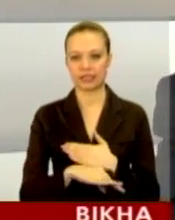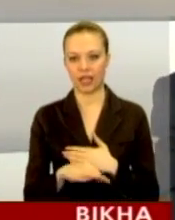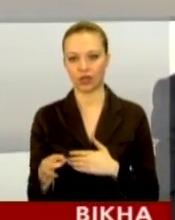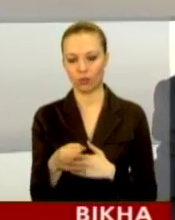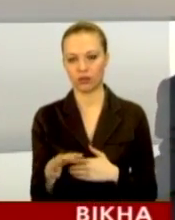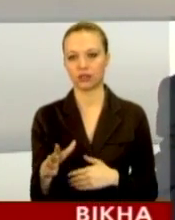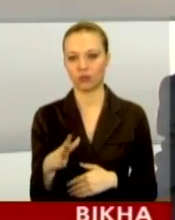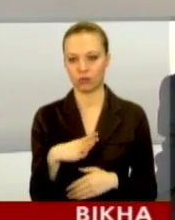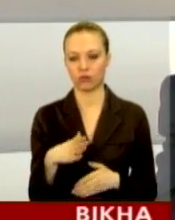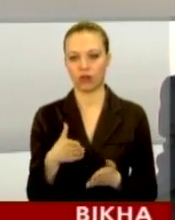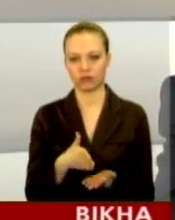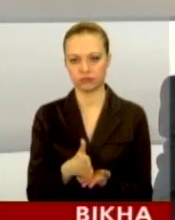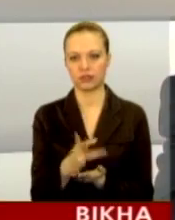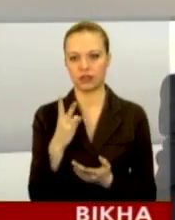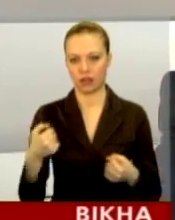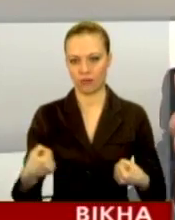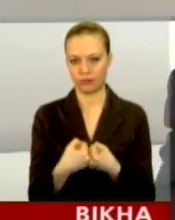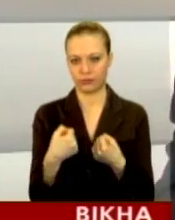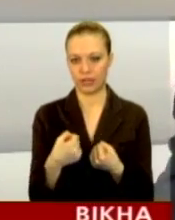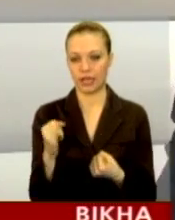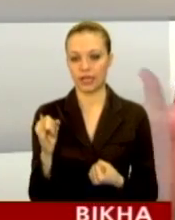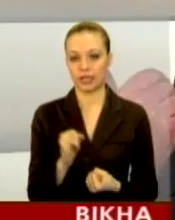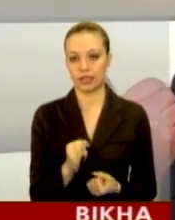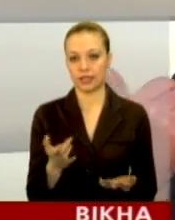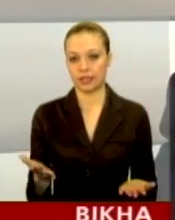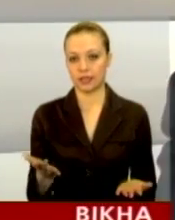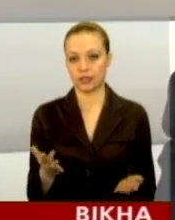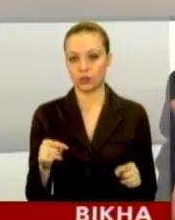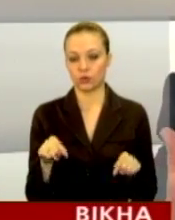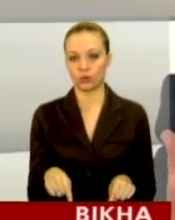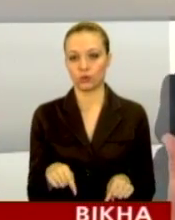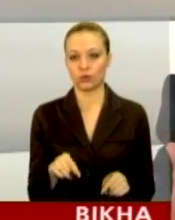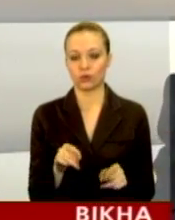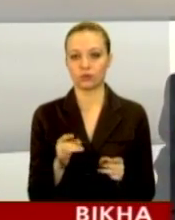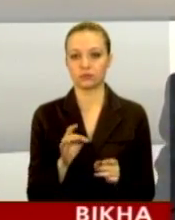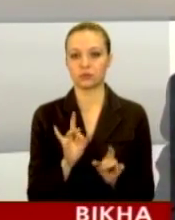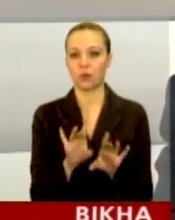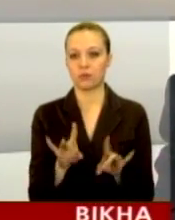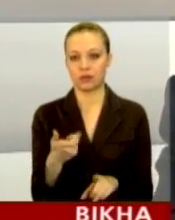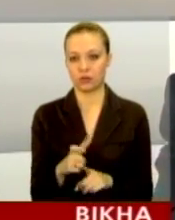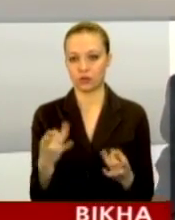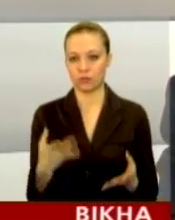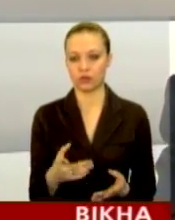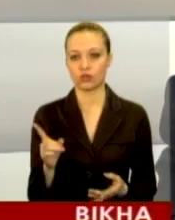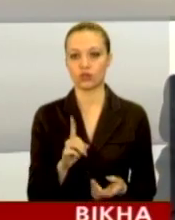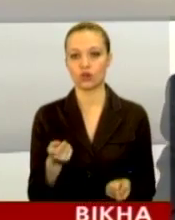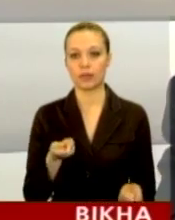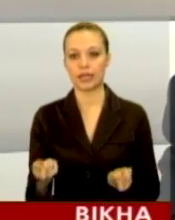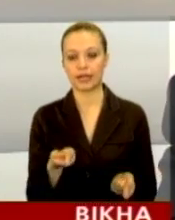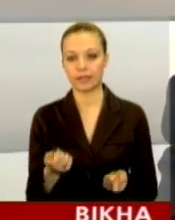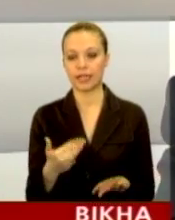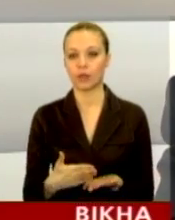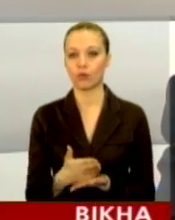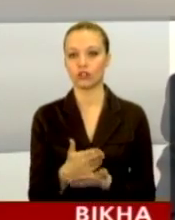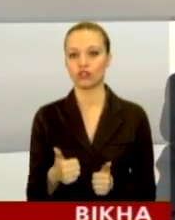областей, вона була прямо на протистоянні. І тут коментар дуже простий. Аби керівники і